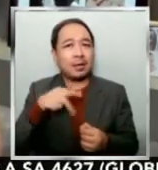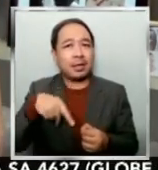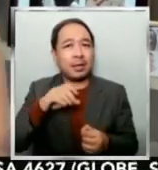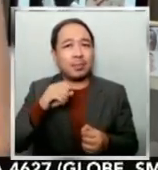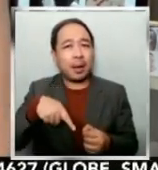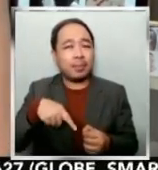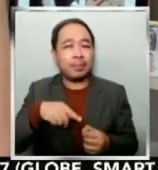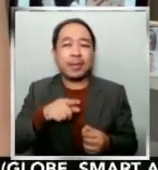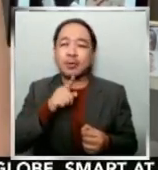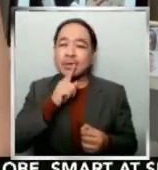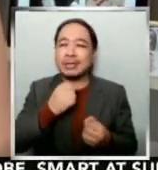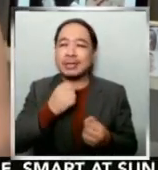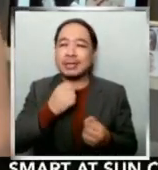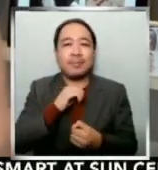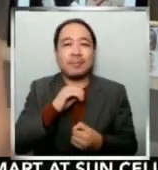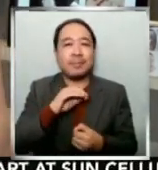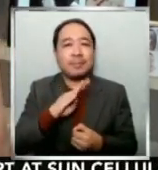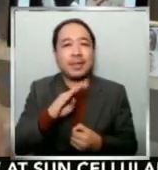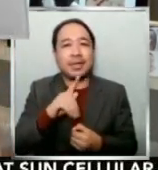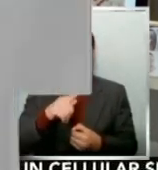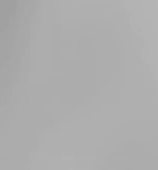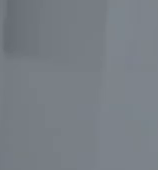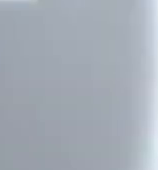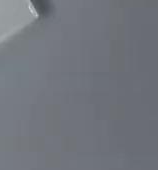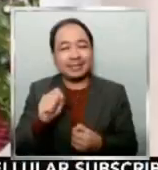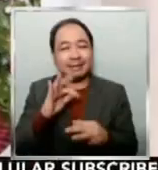pa. Makichika kay Nelson Canlas.